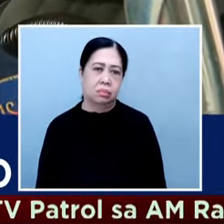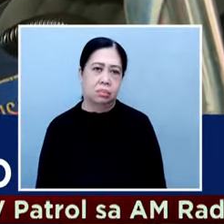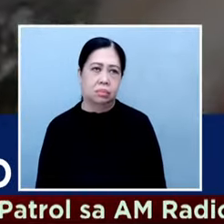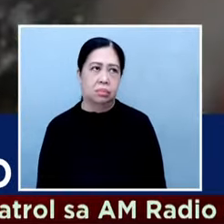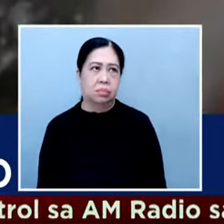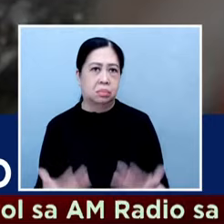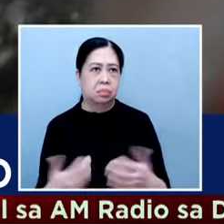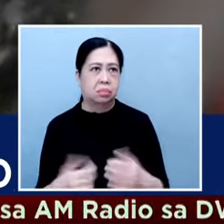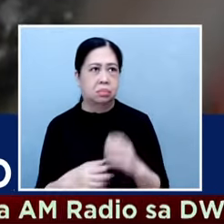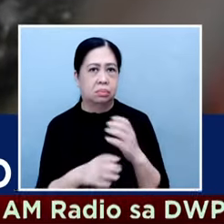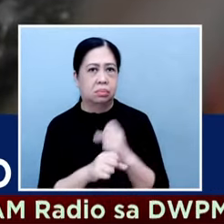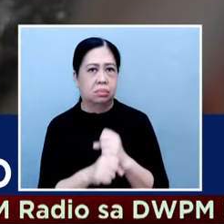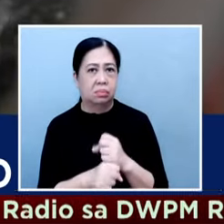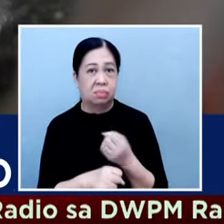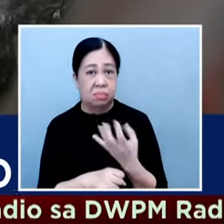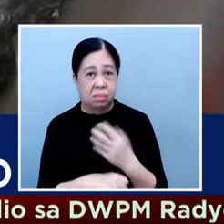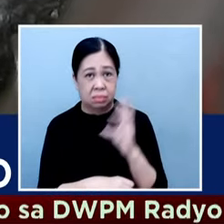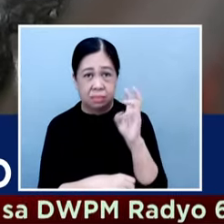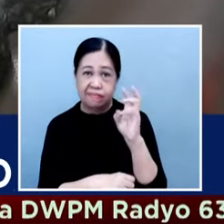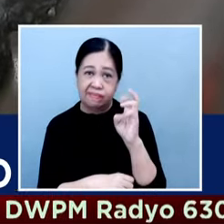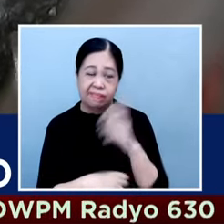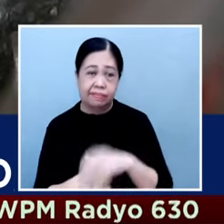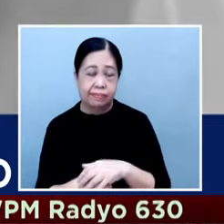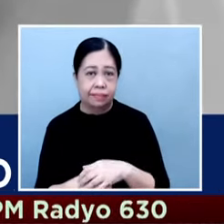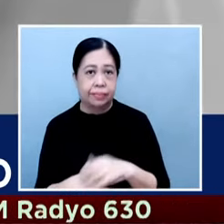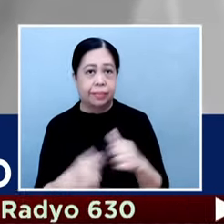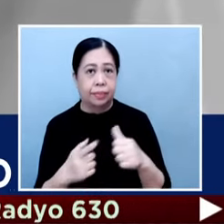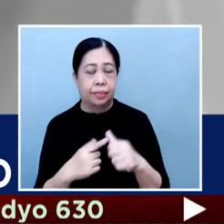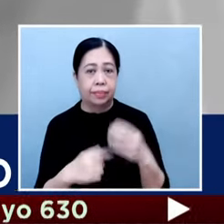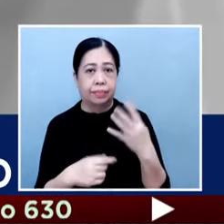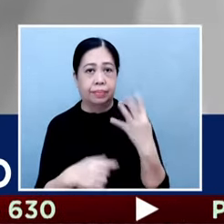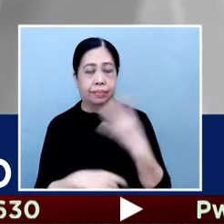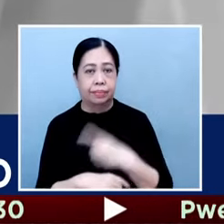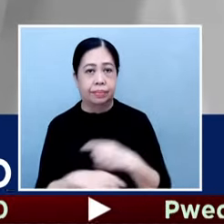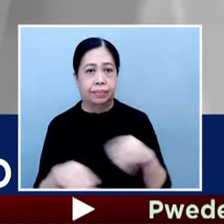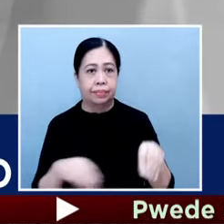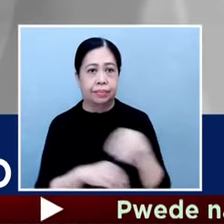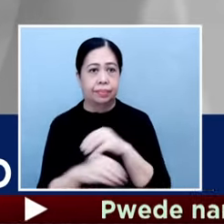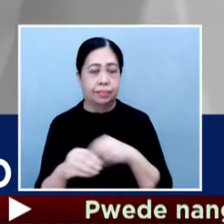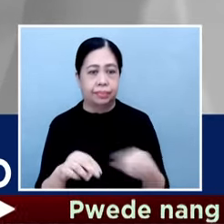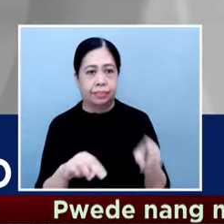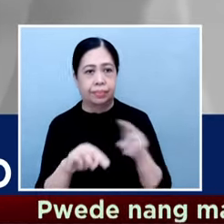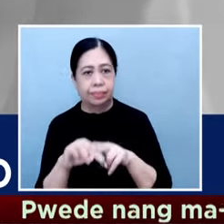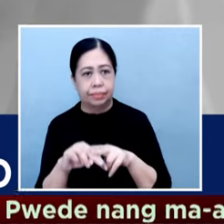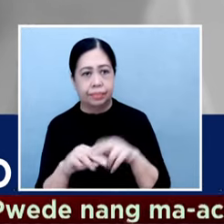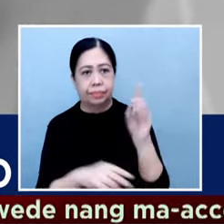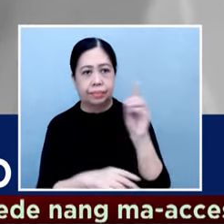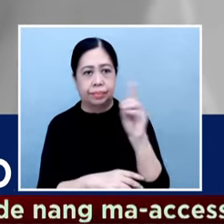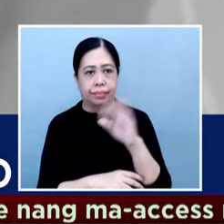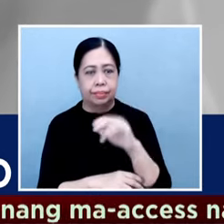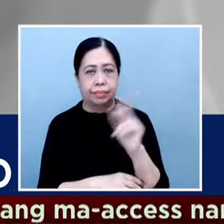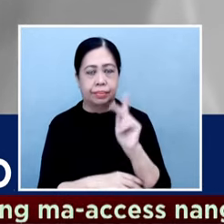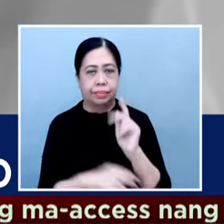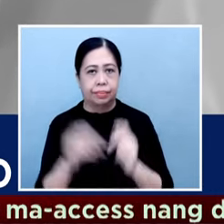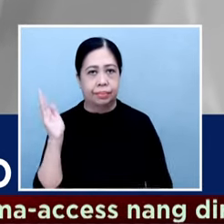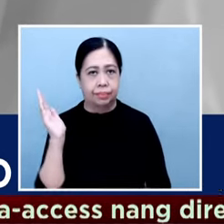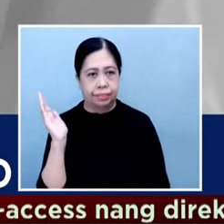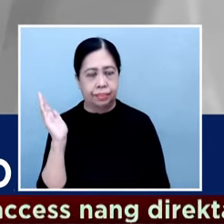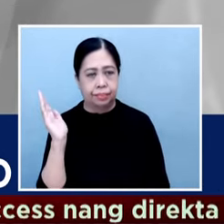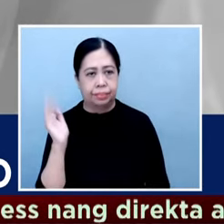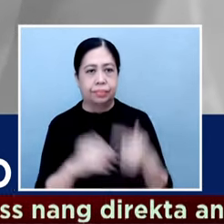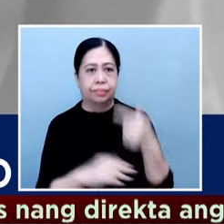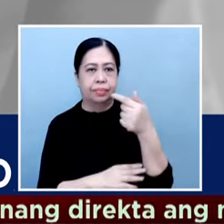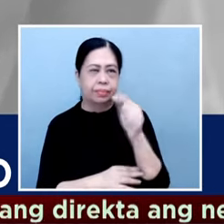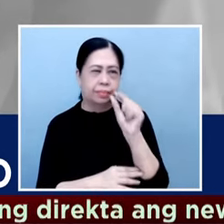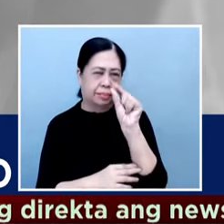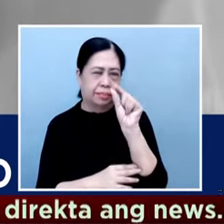mga 600. Sa unang apat na araw ng trading, tumaas na ang presyo ng diesel at kerosene habang ang gasolina,